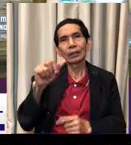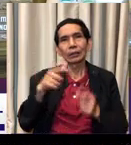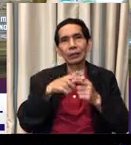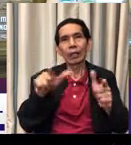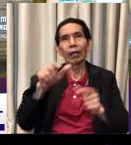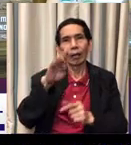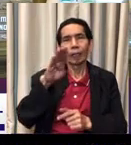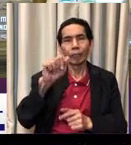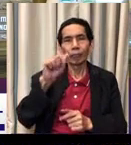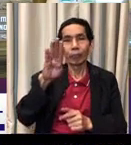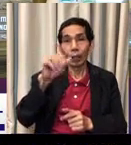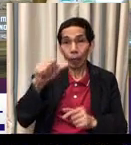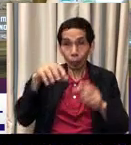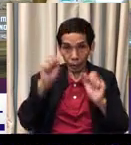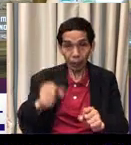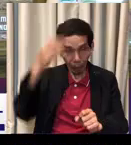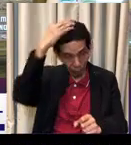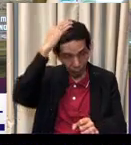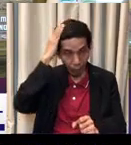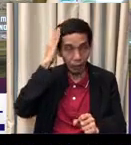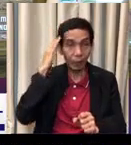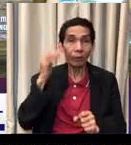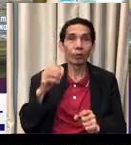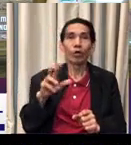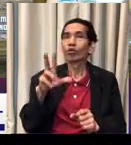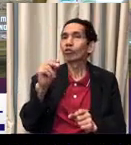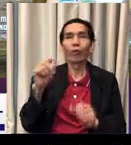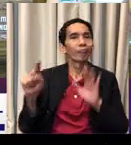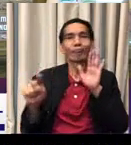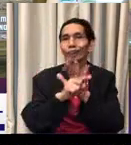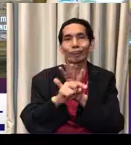General Balba? Pwede ho ba? Hindi po.